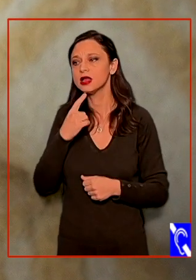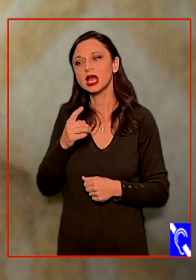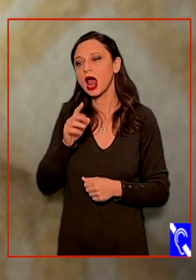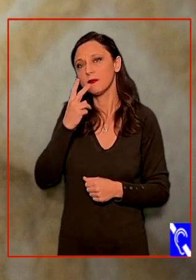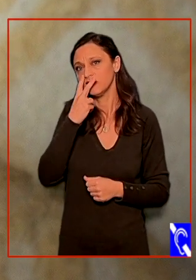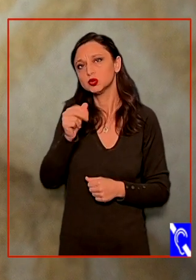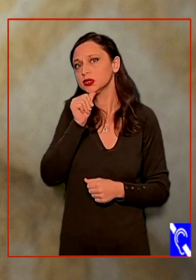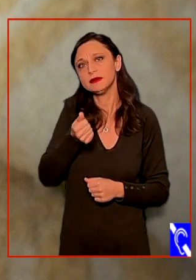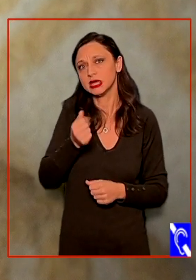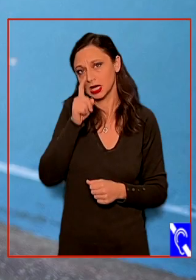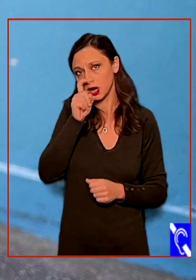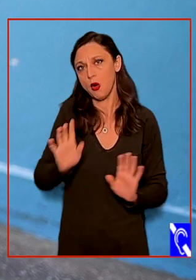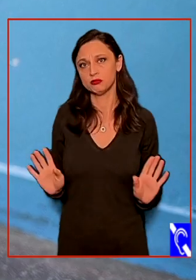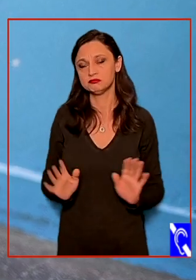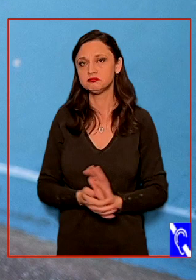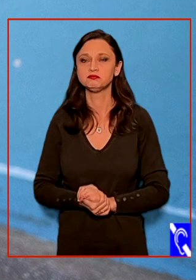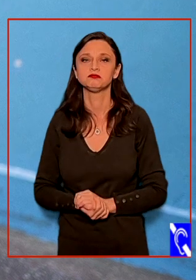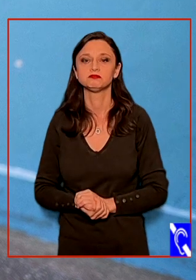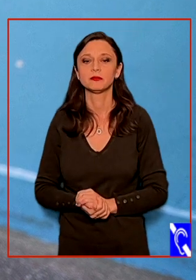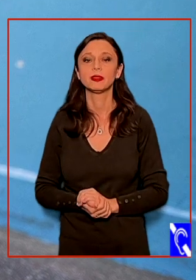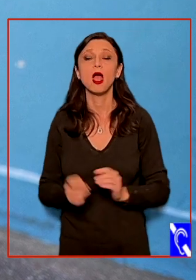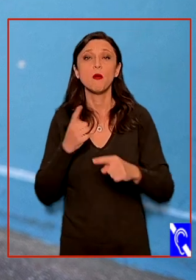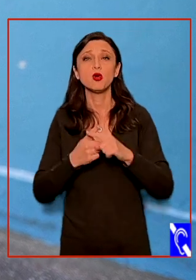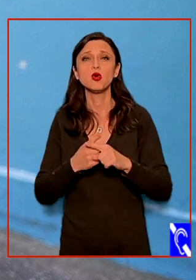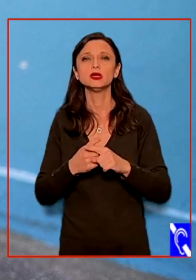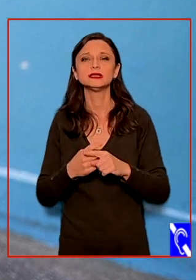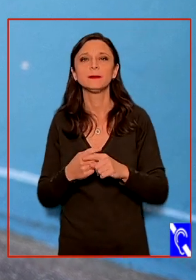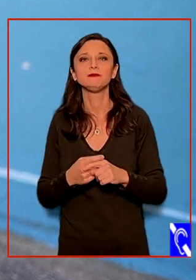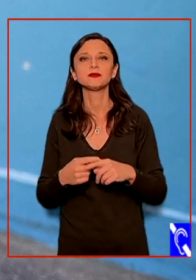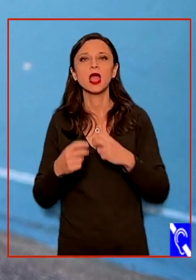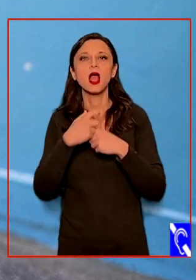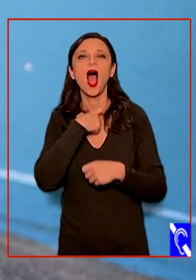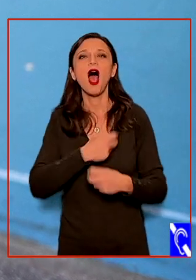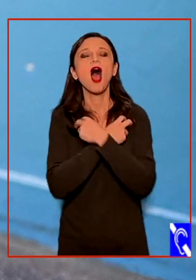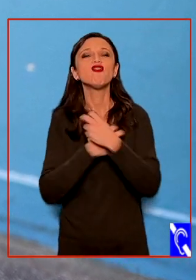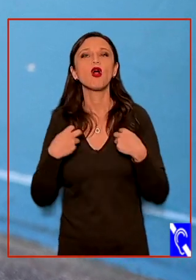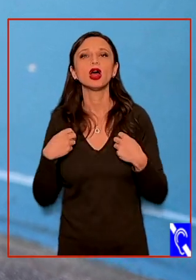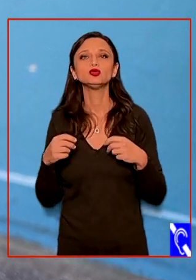de Prevenire a Torturii din subordinea Avocatului Poporului, care merge în 2019, după ce